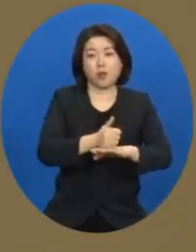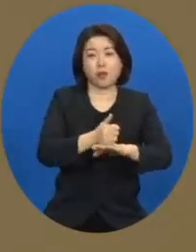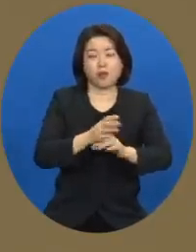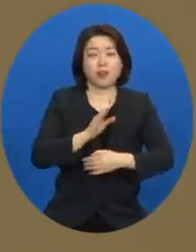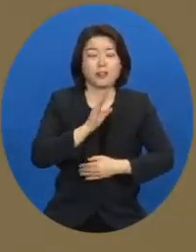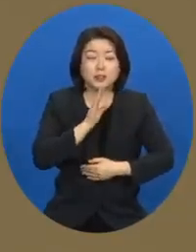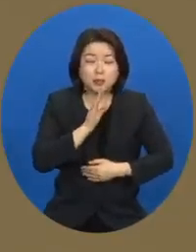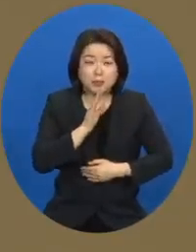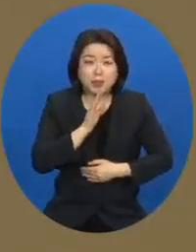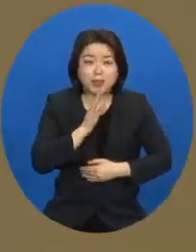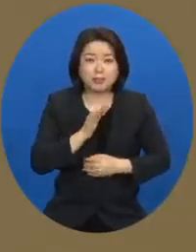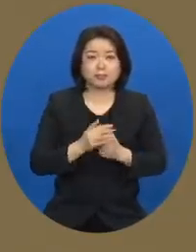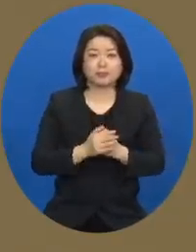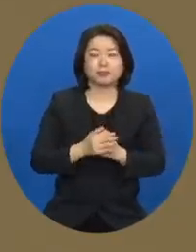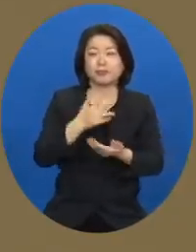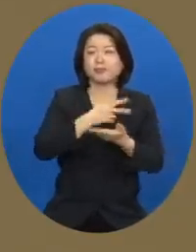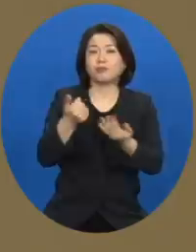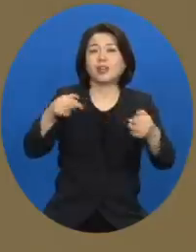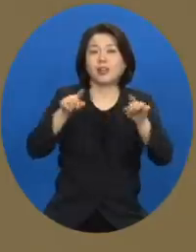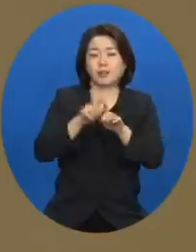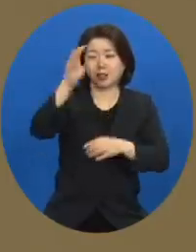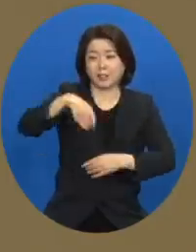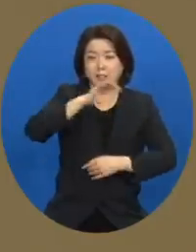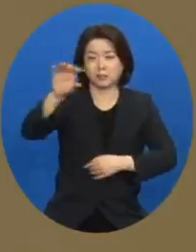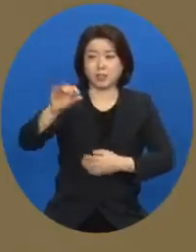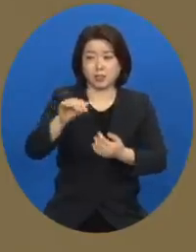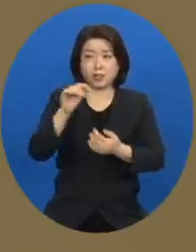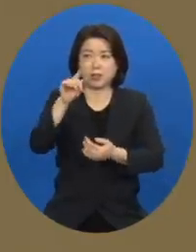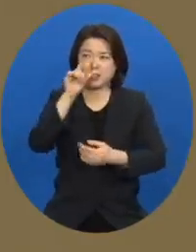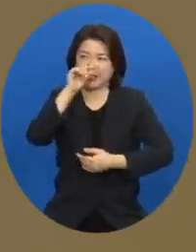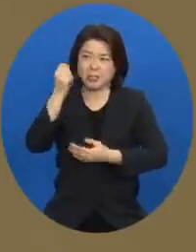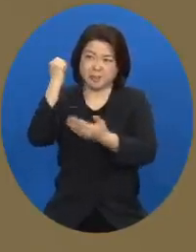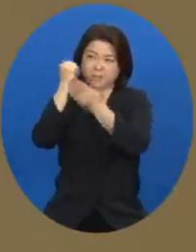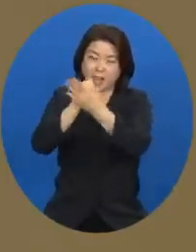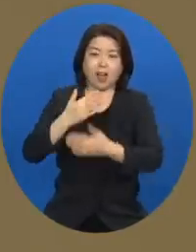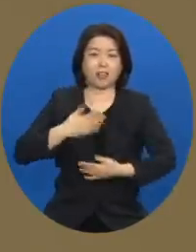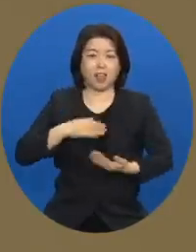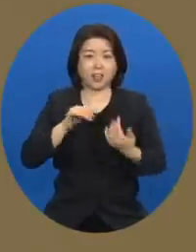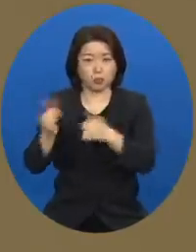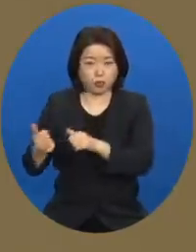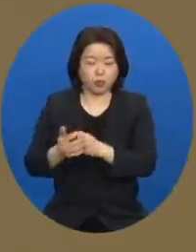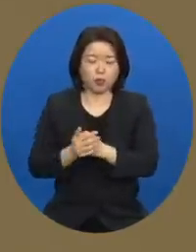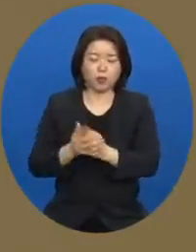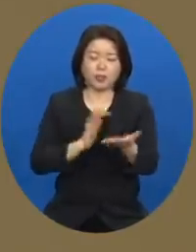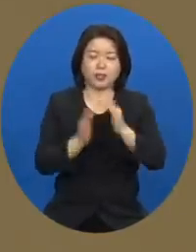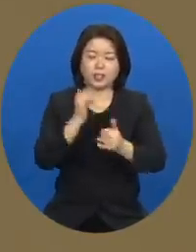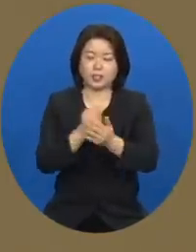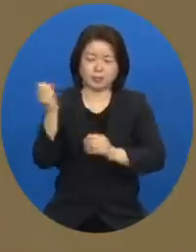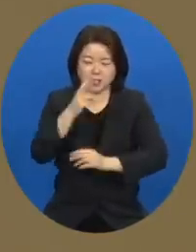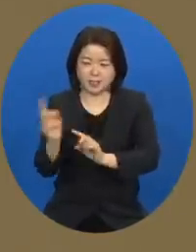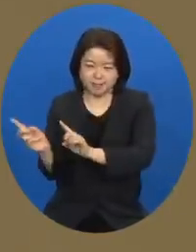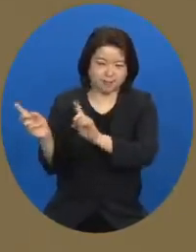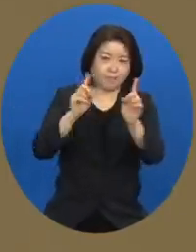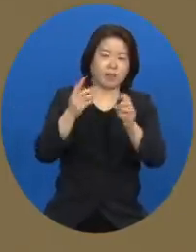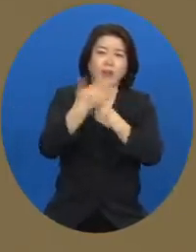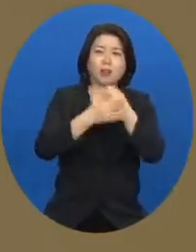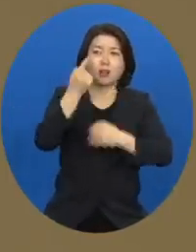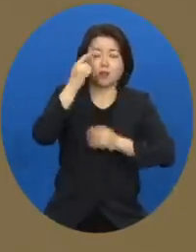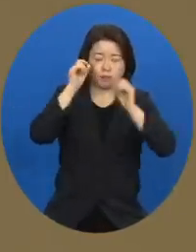정말 주님과 함께 십자가에서 죽고 예수님으로 사는 은혜의 눈이 열렸다는 거예요.